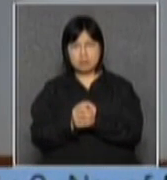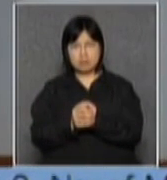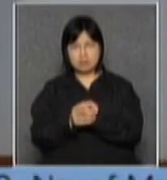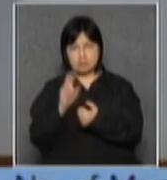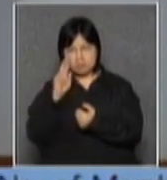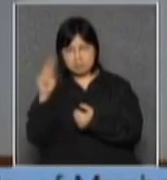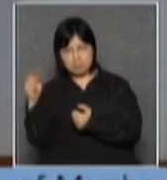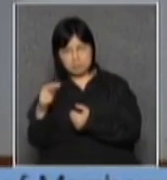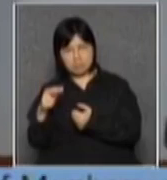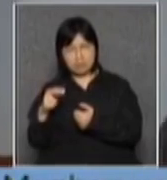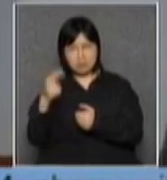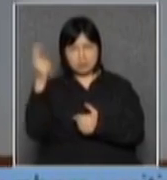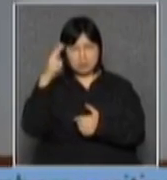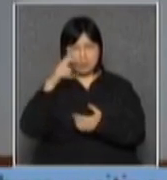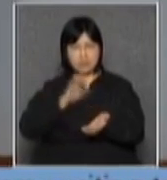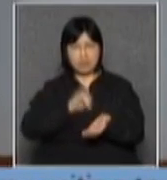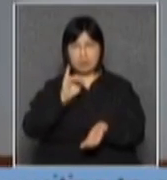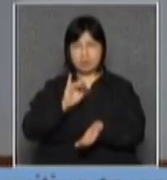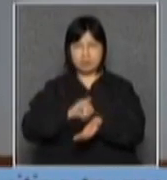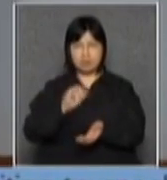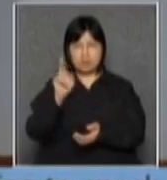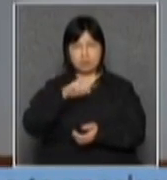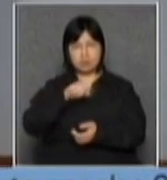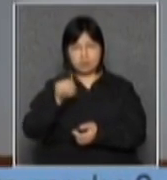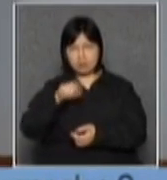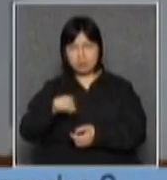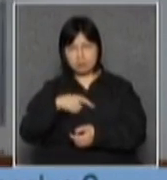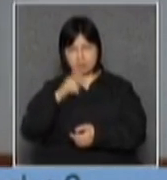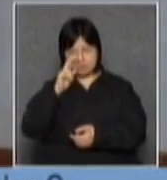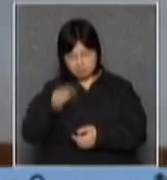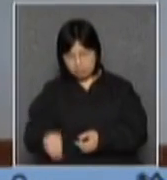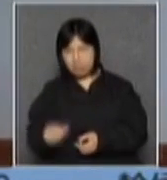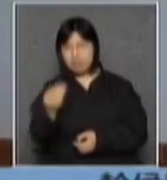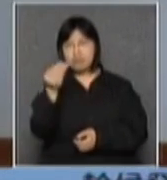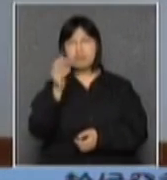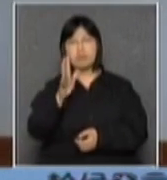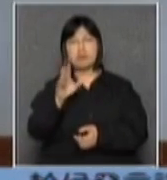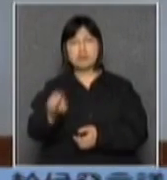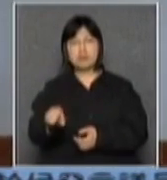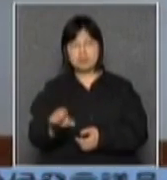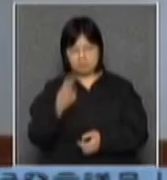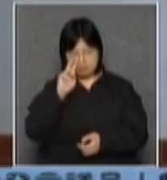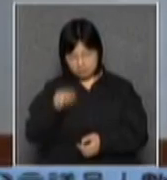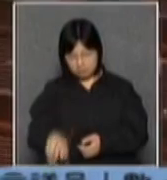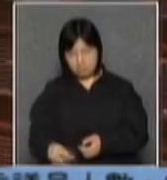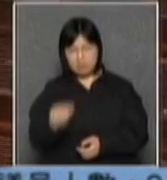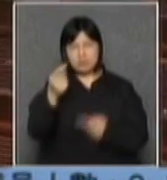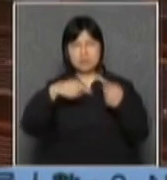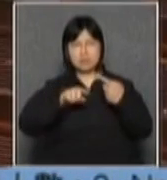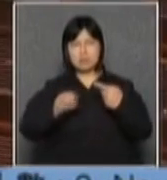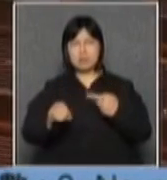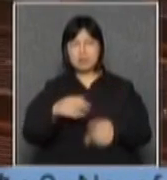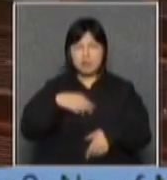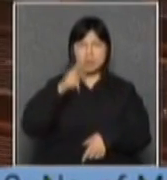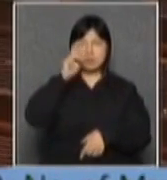處理佢成日犯嘅錯誤嘅時候，即係話耷低個頭又執到500億啦，耷低個頭又執到1000幾億啦。哎呀，錯咗